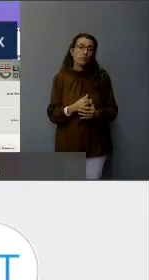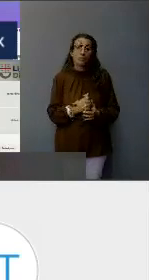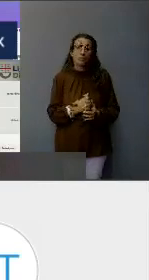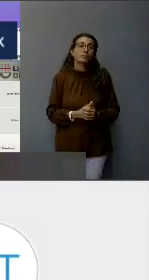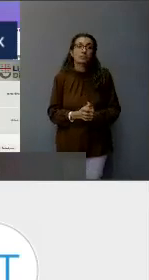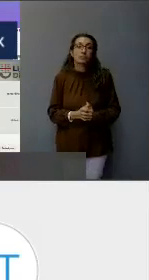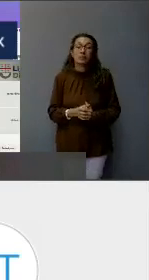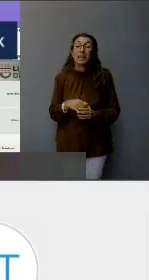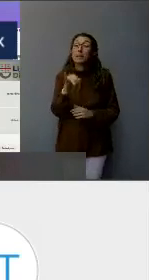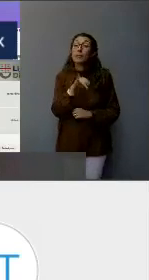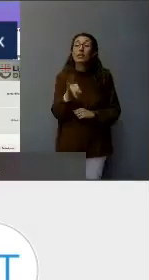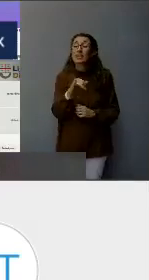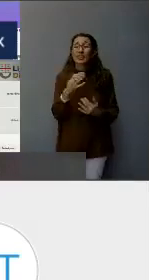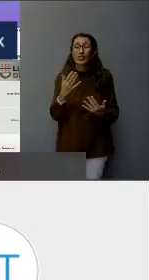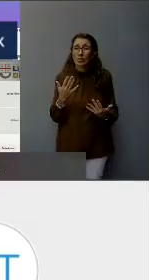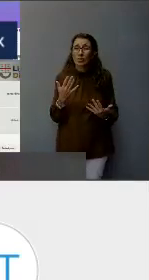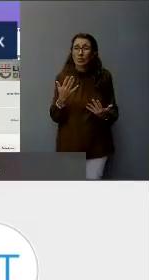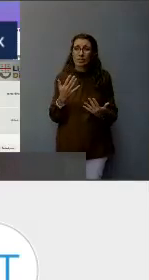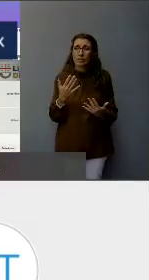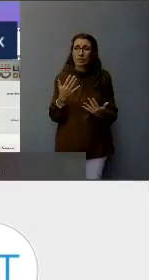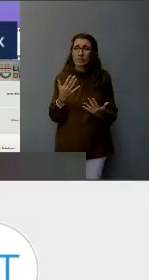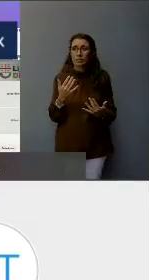consiglieri mordino